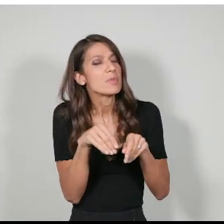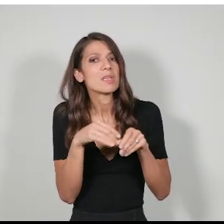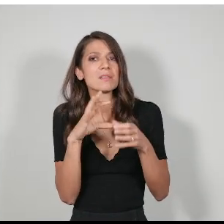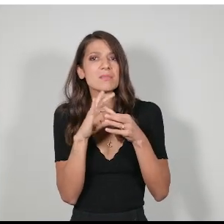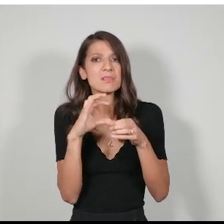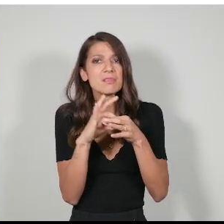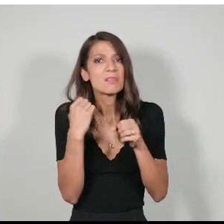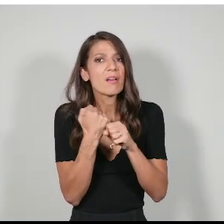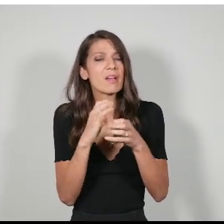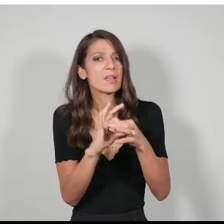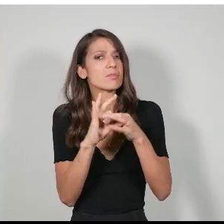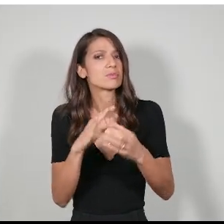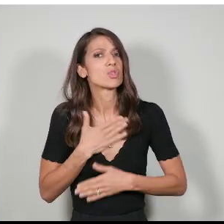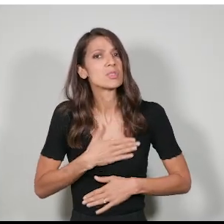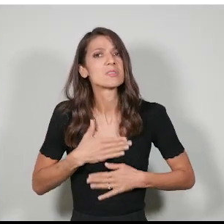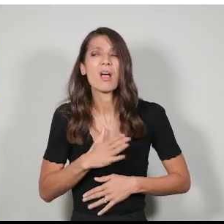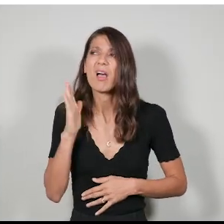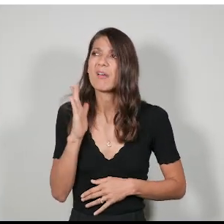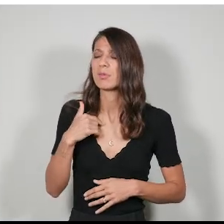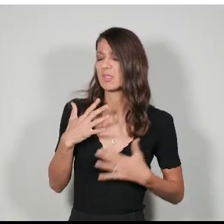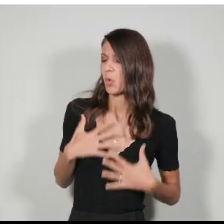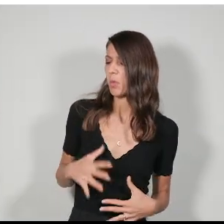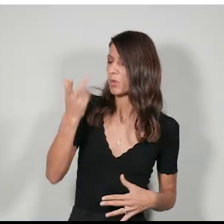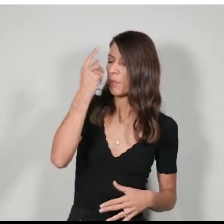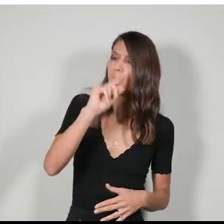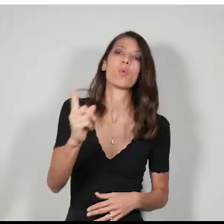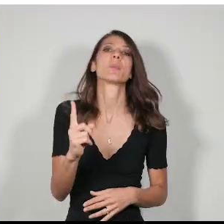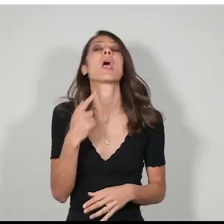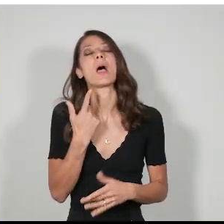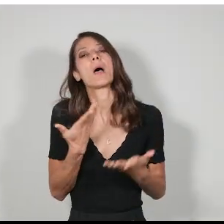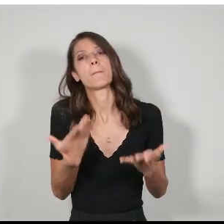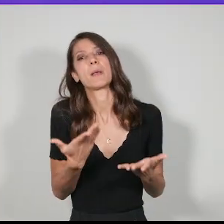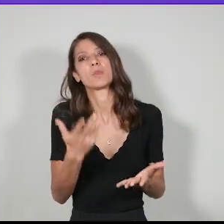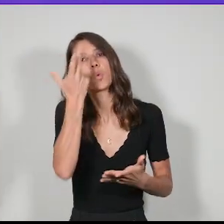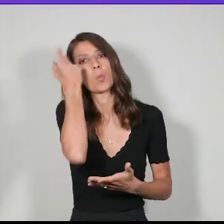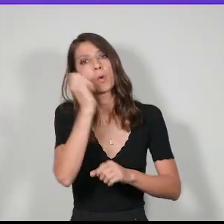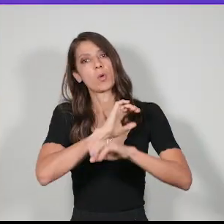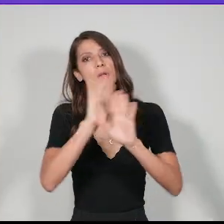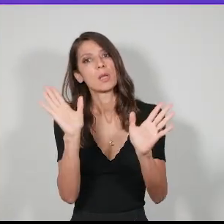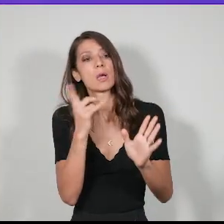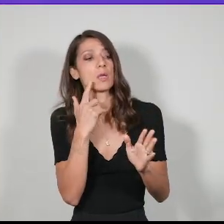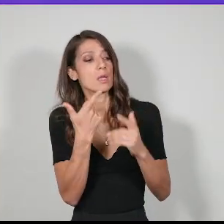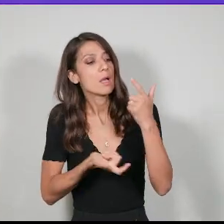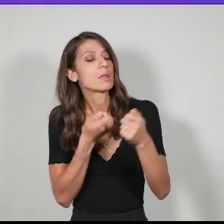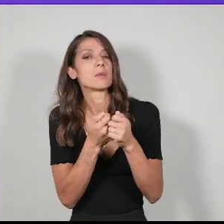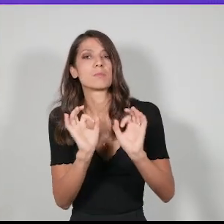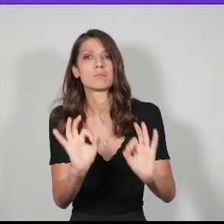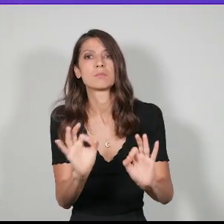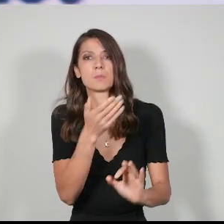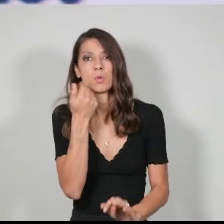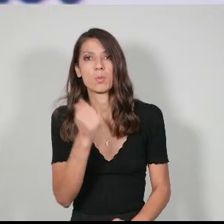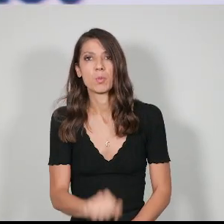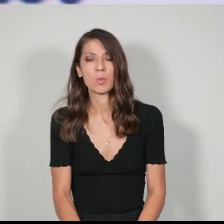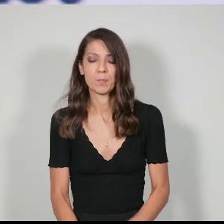lieu de subir certains comportements qu'elles ne comprenaient pas, d'un coup, ils mettent du sens et peuvent être plus adaptés, plus justes. Très rapidement,